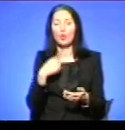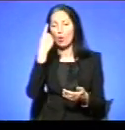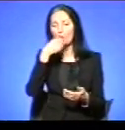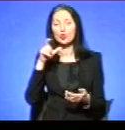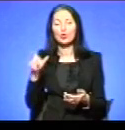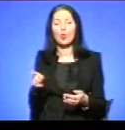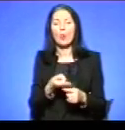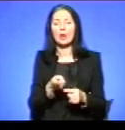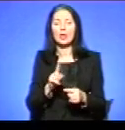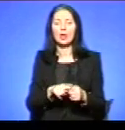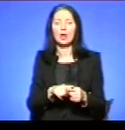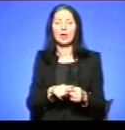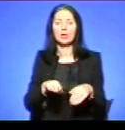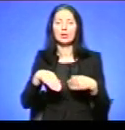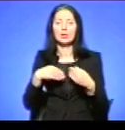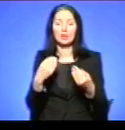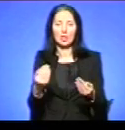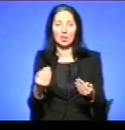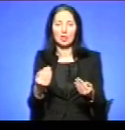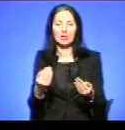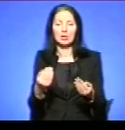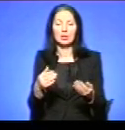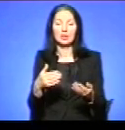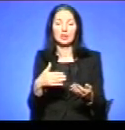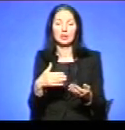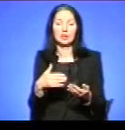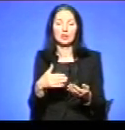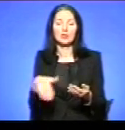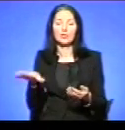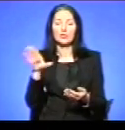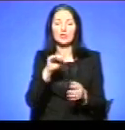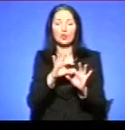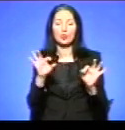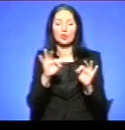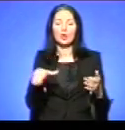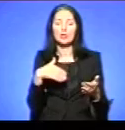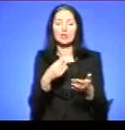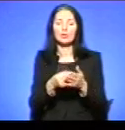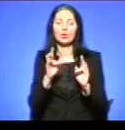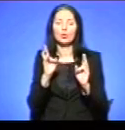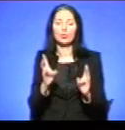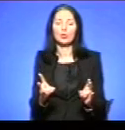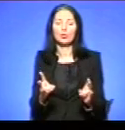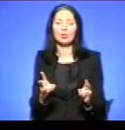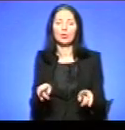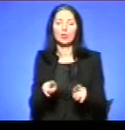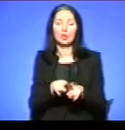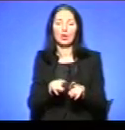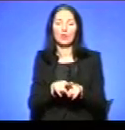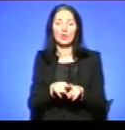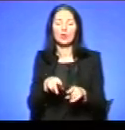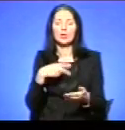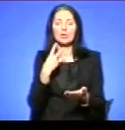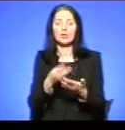яка дає на загал свою біду, скажімо так, вона тим самим